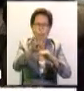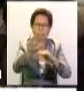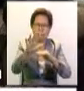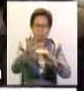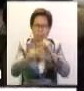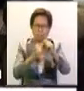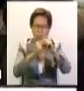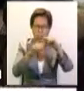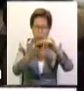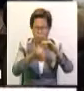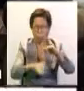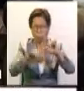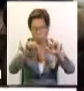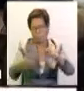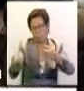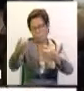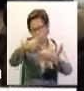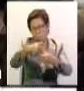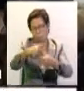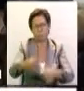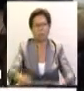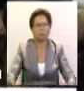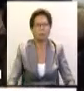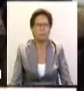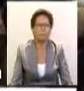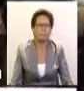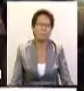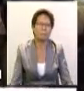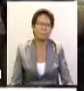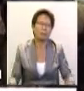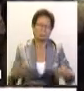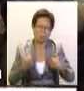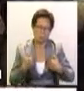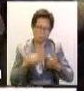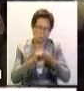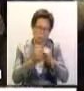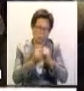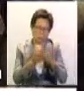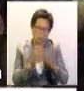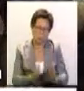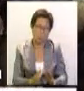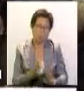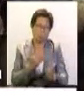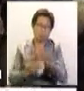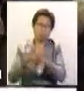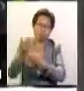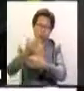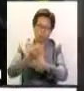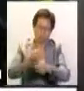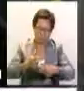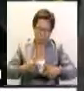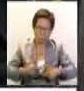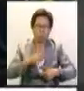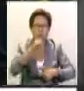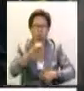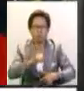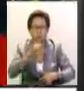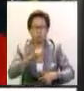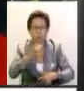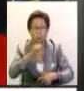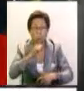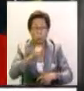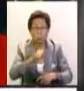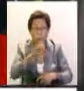45 tahun ke bawah sahaja. Dan ada atlet-atlet kita yang prospek emas daripada ini yang usia mereka telah pun melebihi